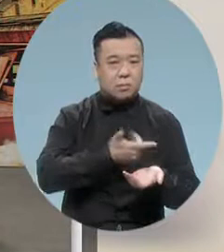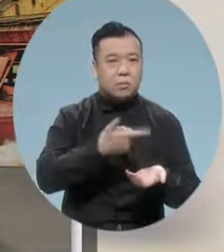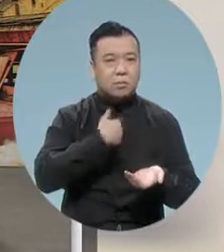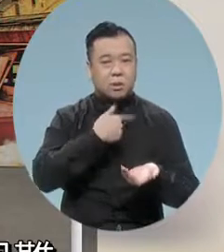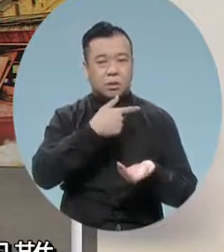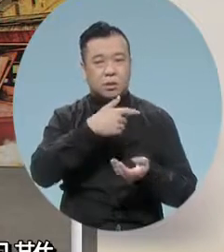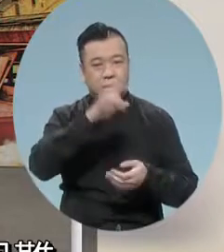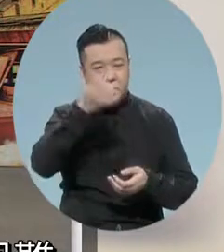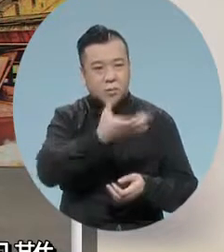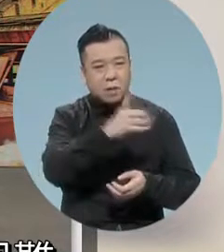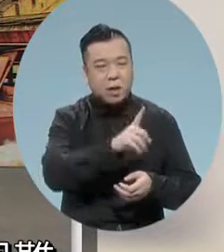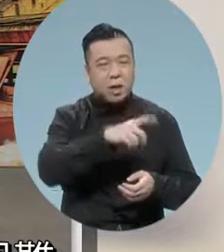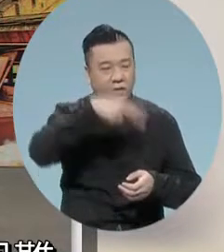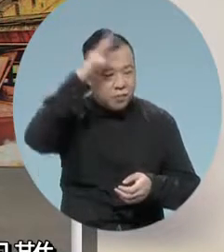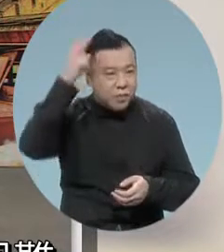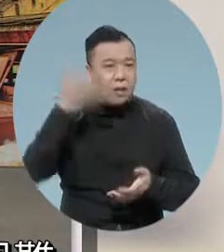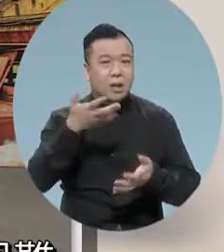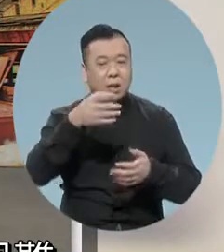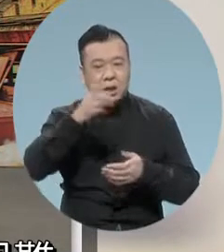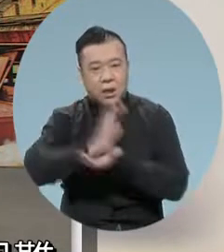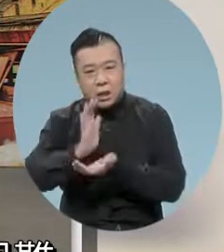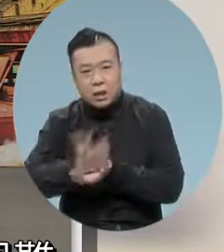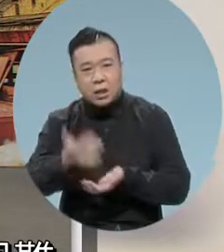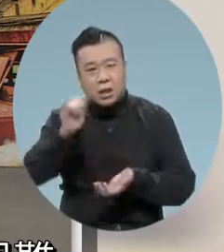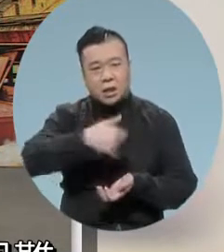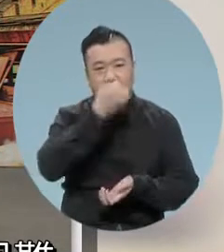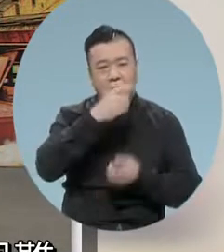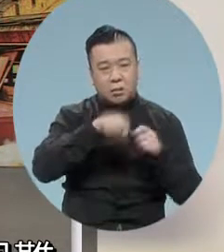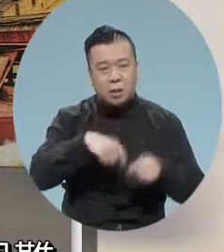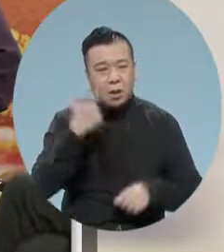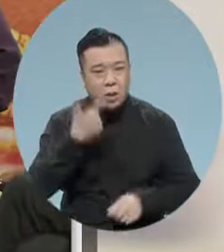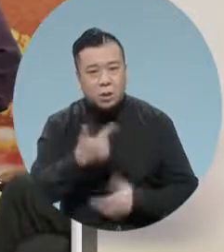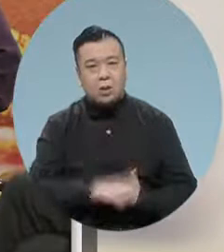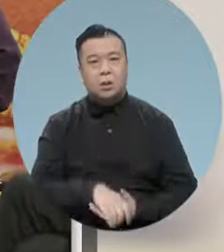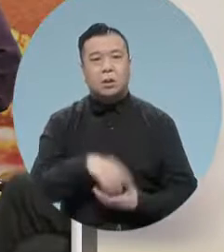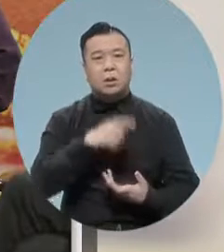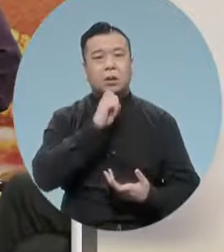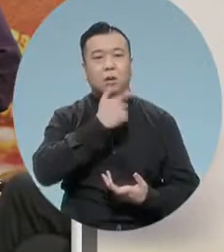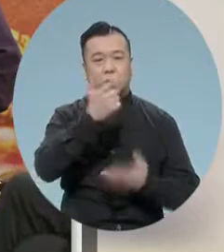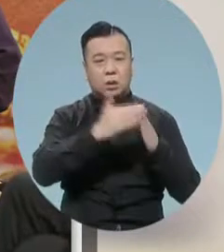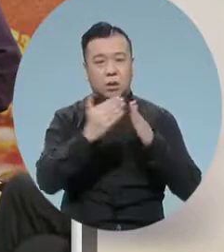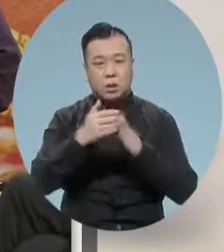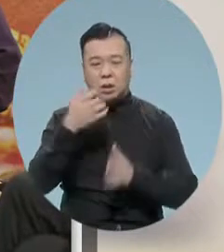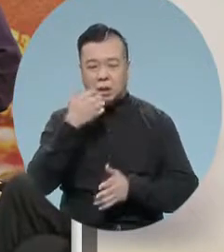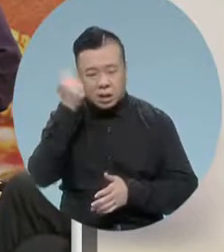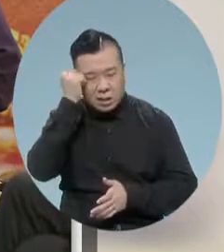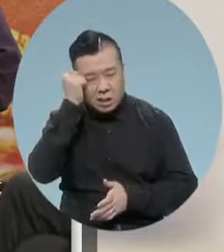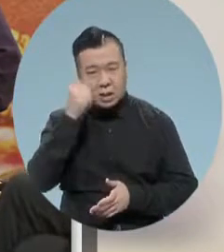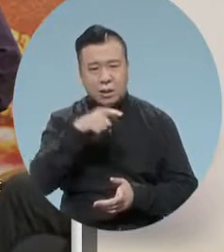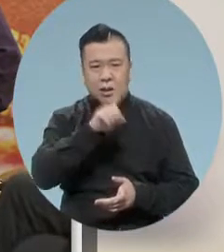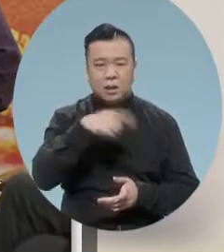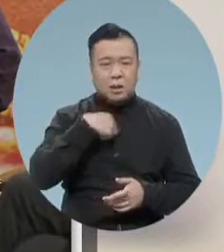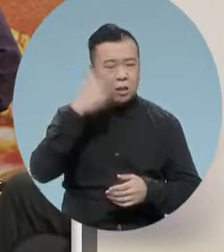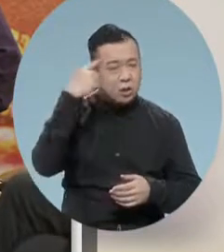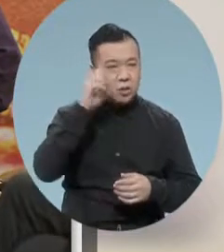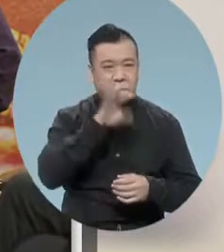哋嘅來源地，無論菲律賓啊、印尼啊，嚟港嘅問題非常之困難啦，咁導致好多家庭好多困擾。 但係點？我想